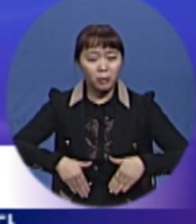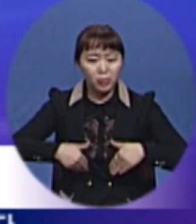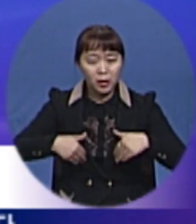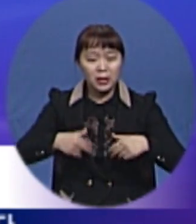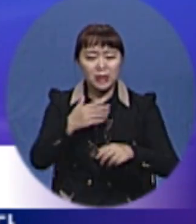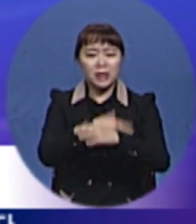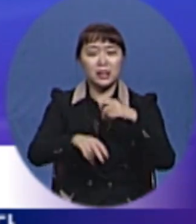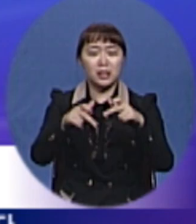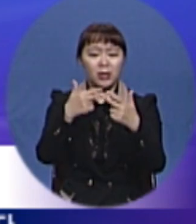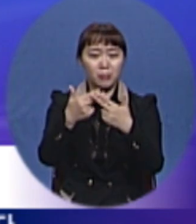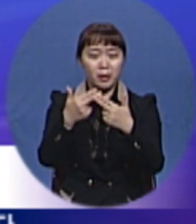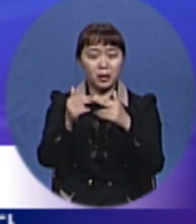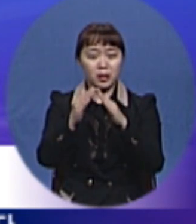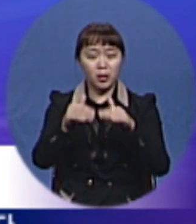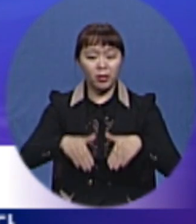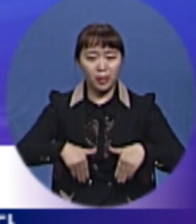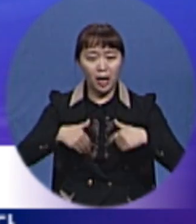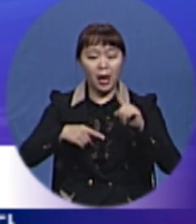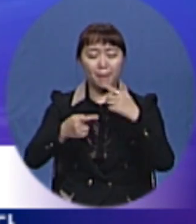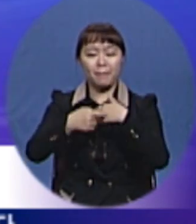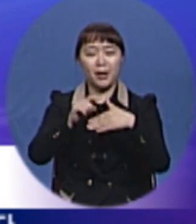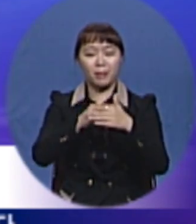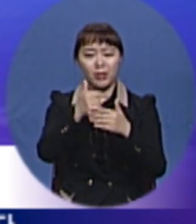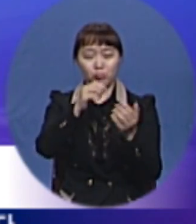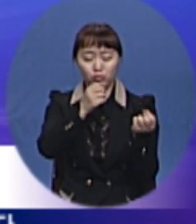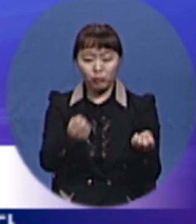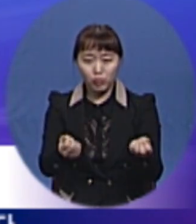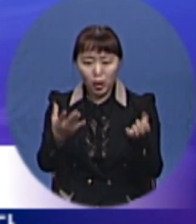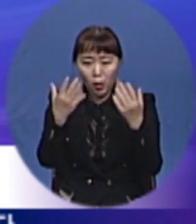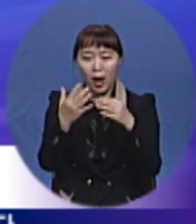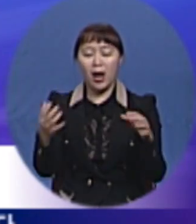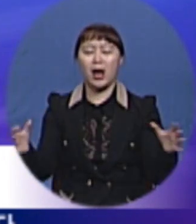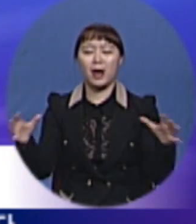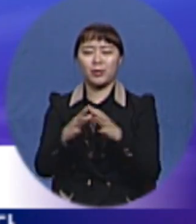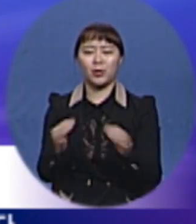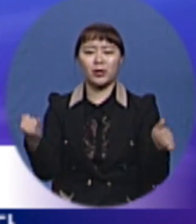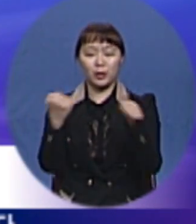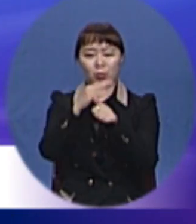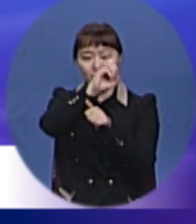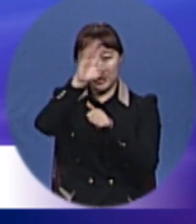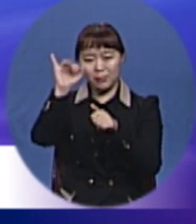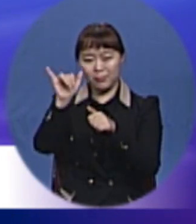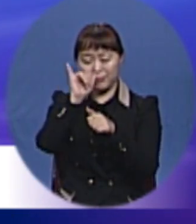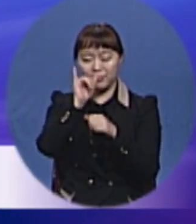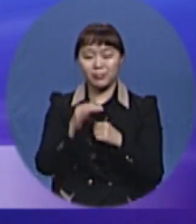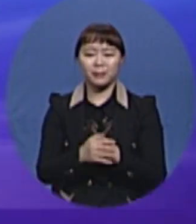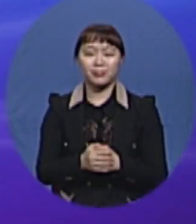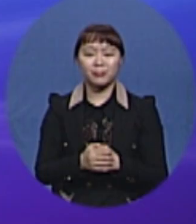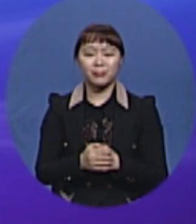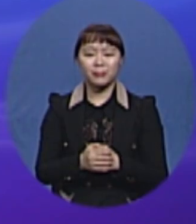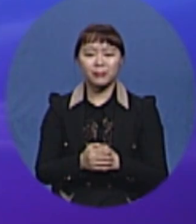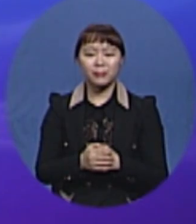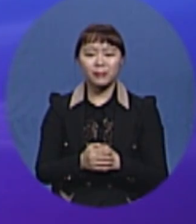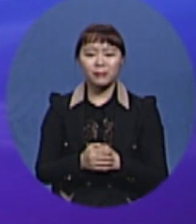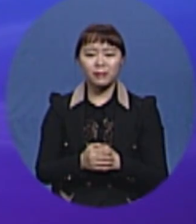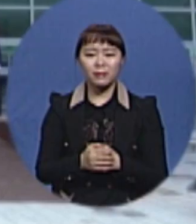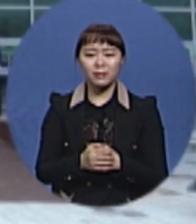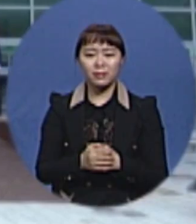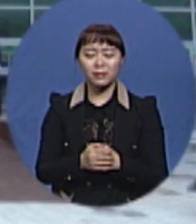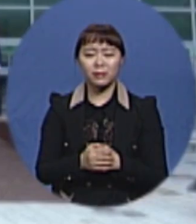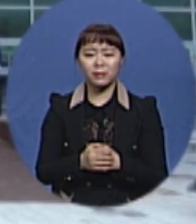전라남도 지체장애인협회가 전남 한마음 대축제와 합동 결혼식을 열었습니다. 국차영 기자입니다.